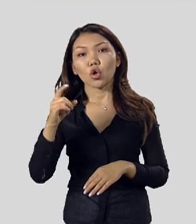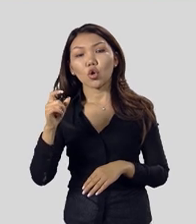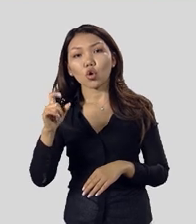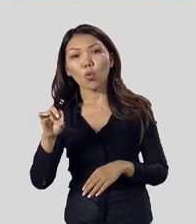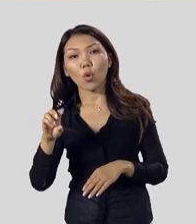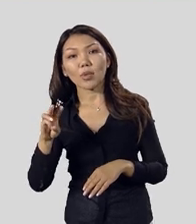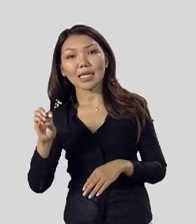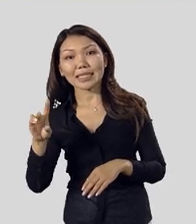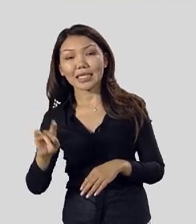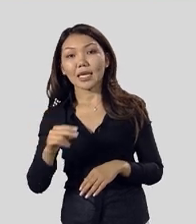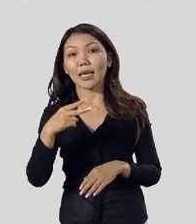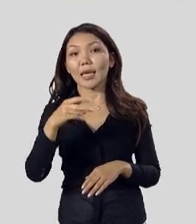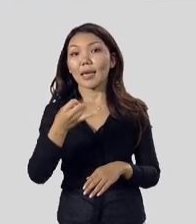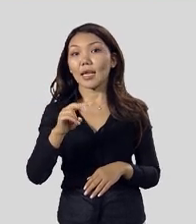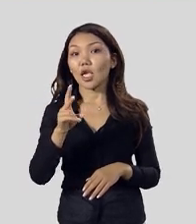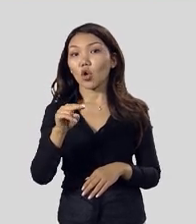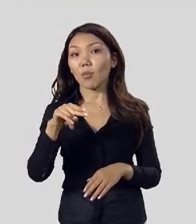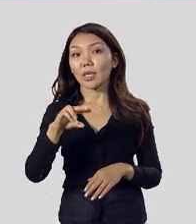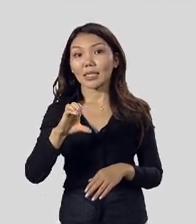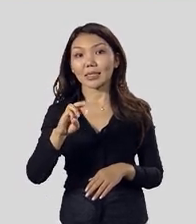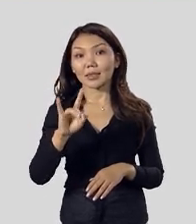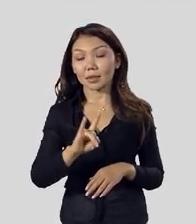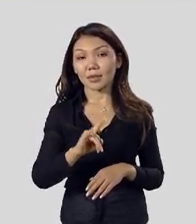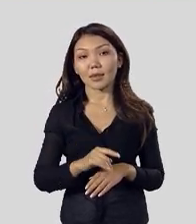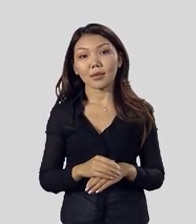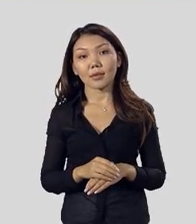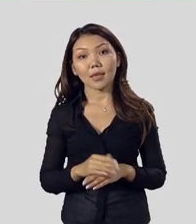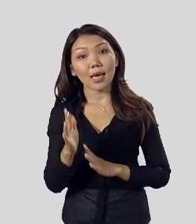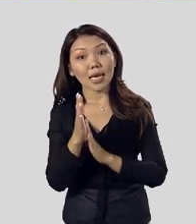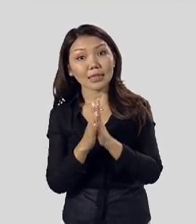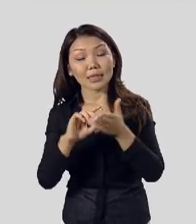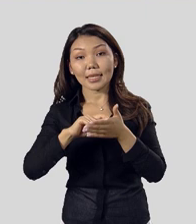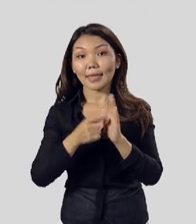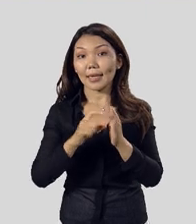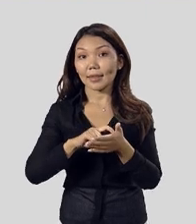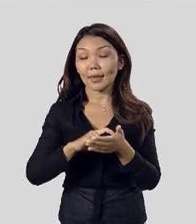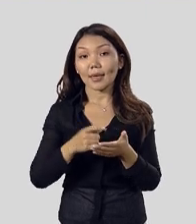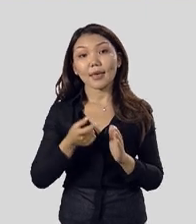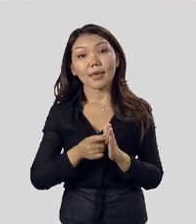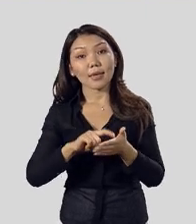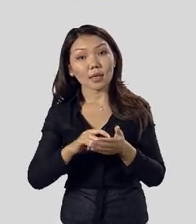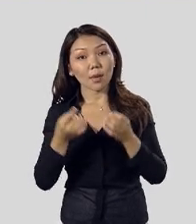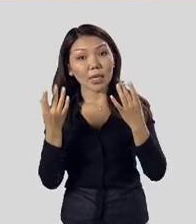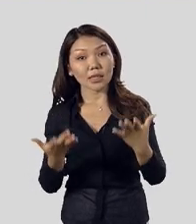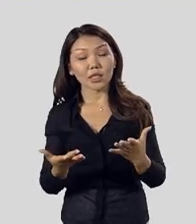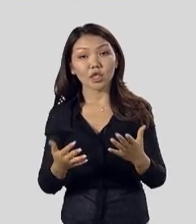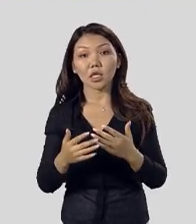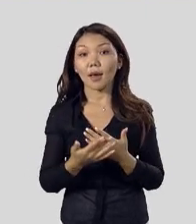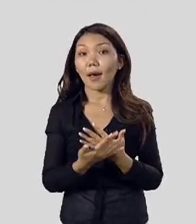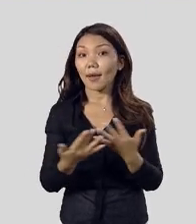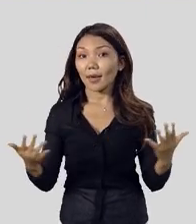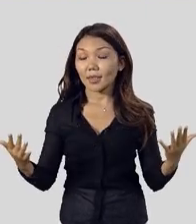и лейку пласты для растительных клеток и клеток простейших организмов